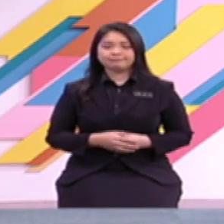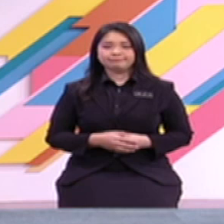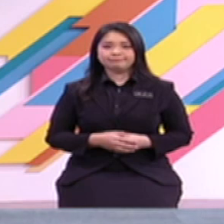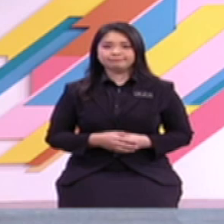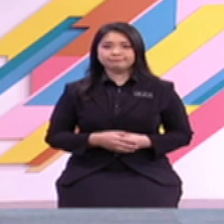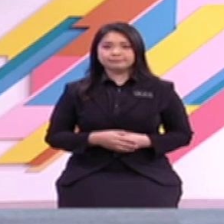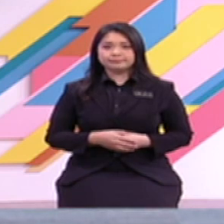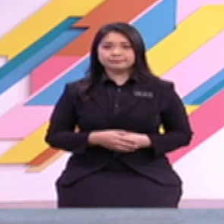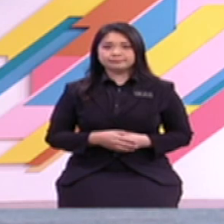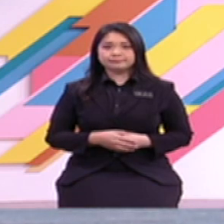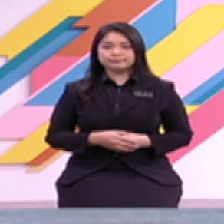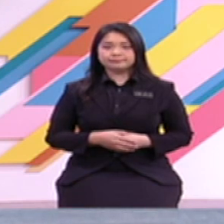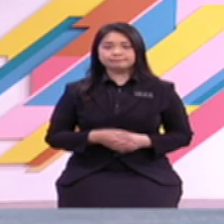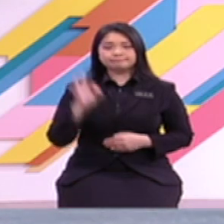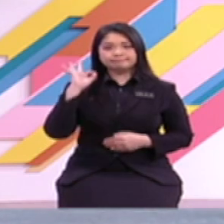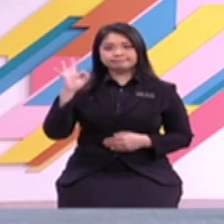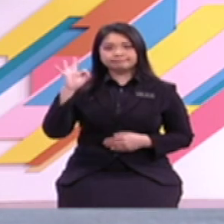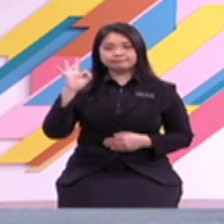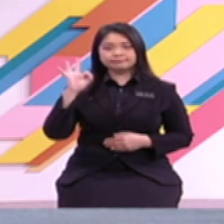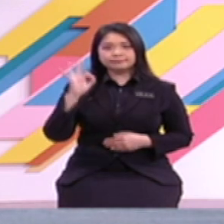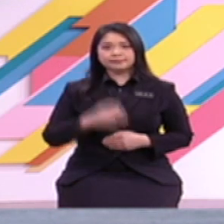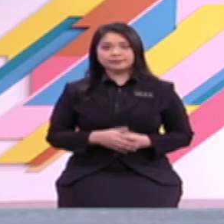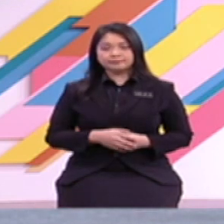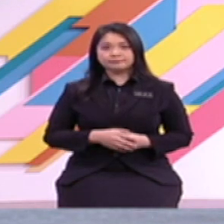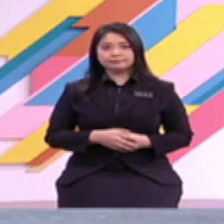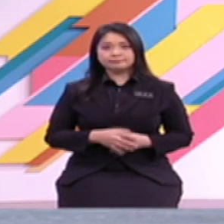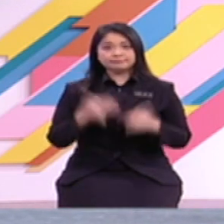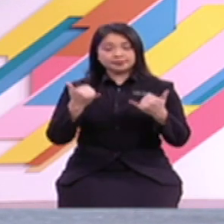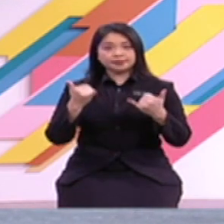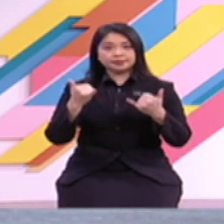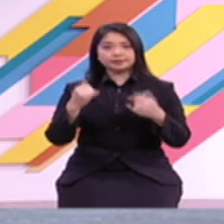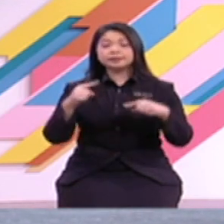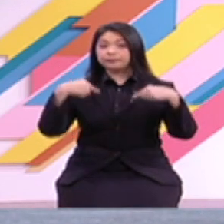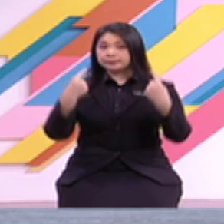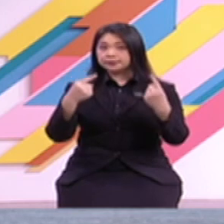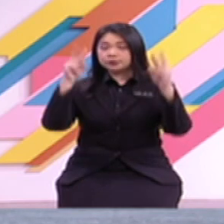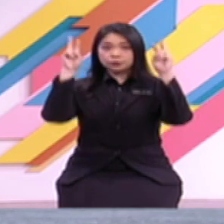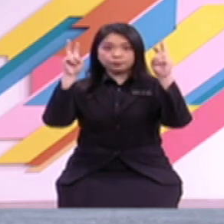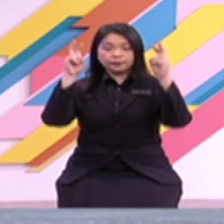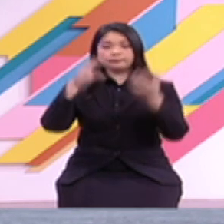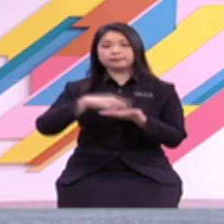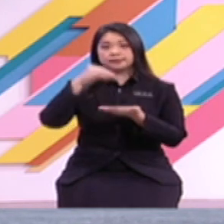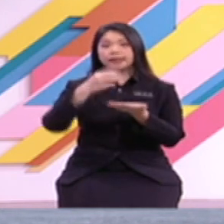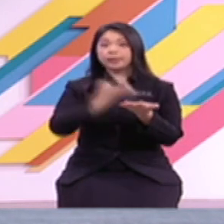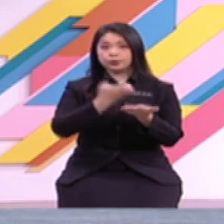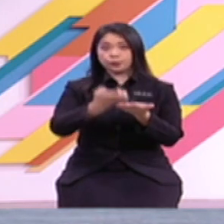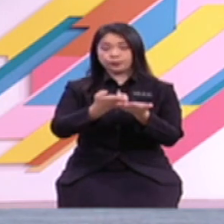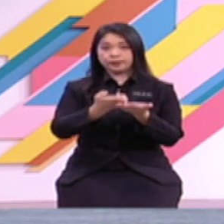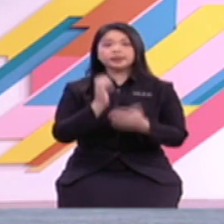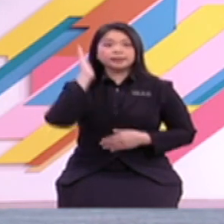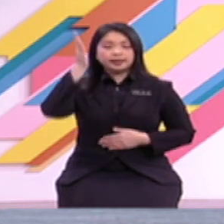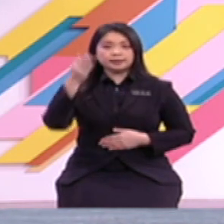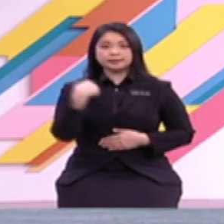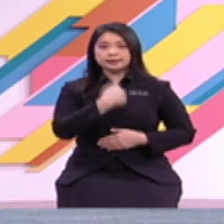kan tangan juga ok berbalik kepada topik mata pelajaran ekonomi yang